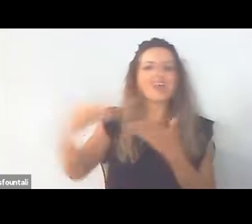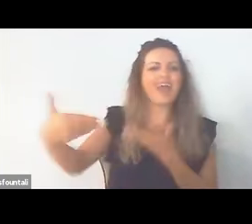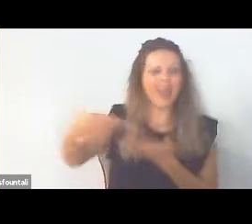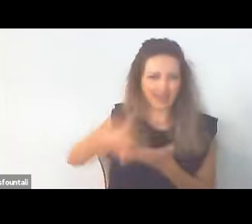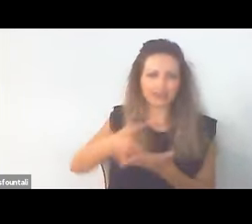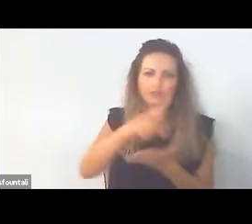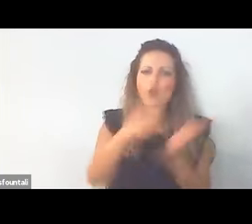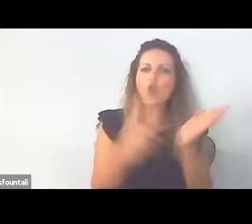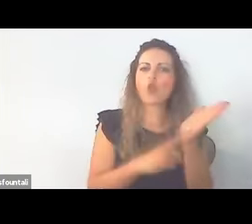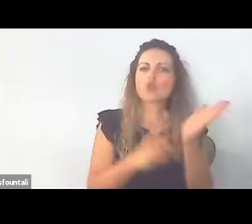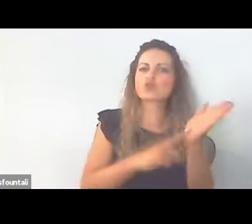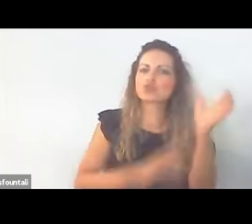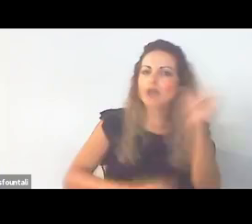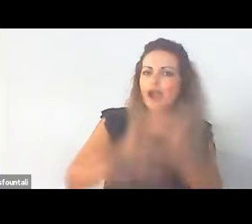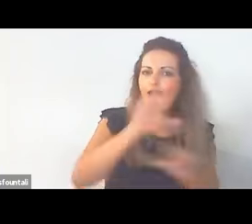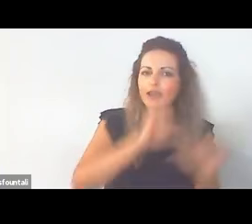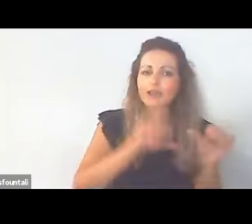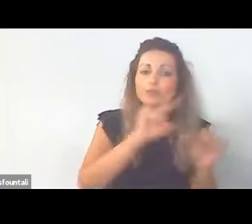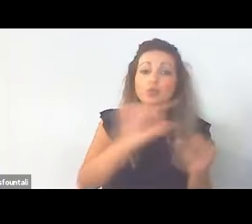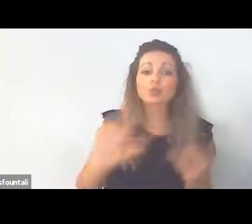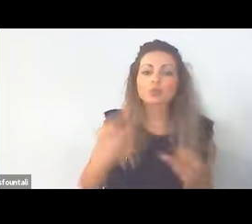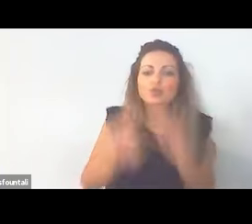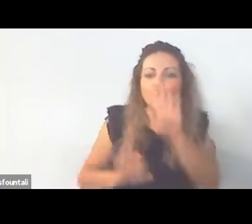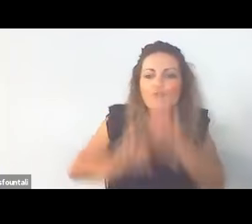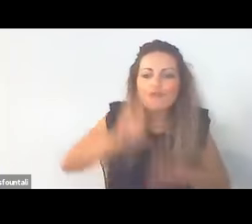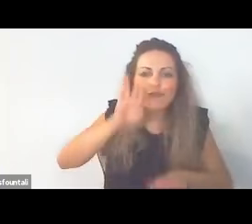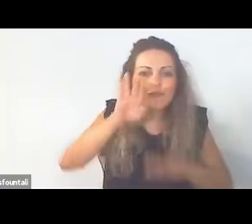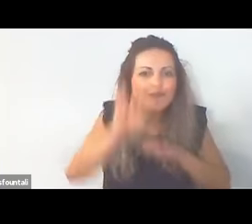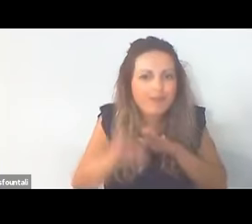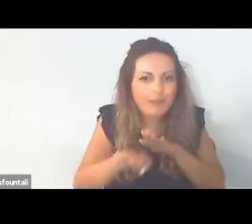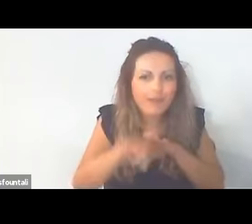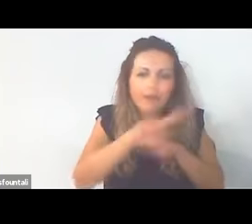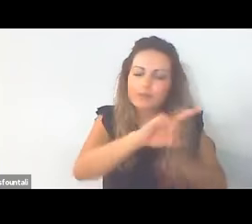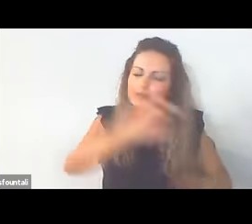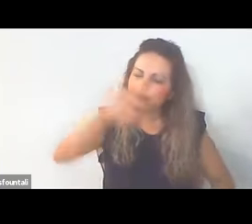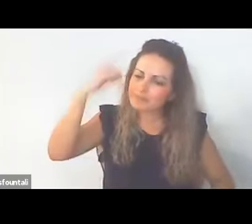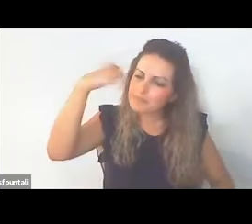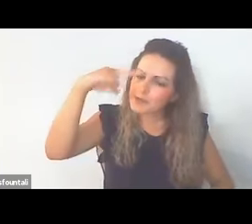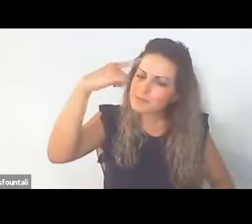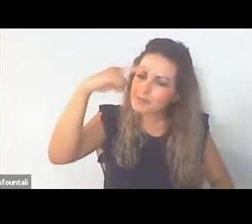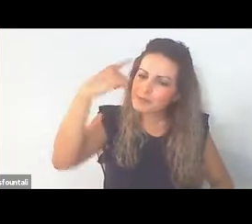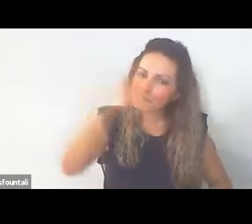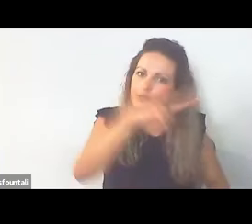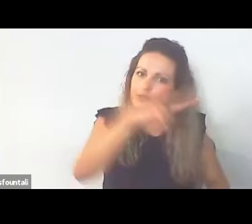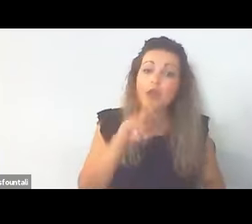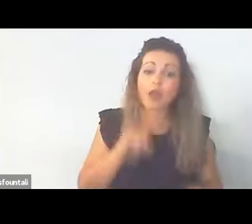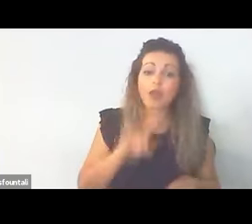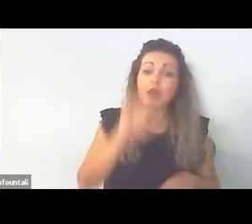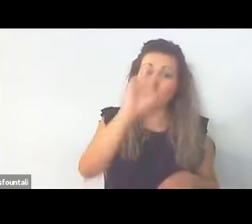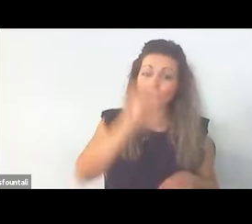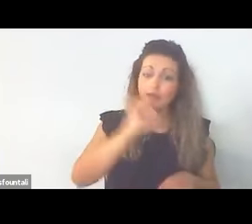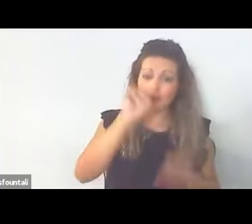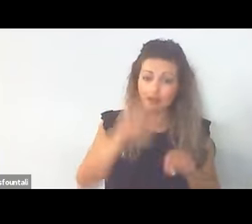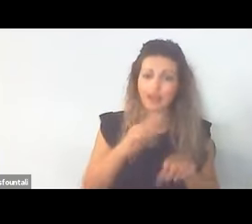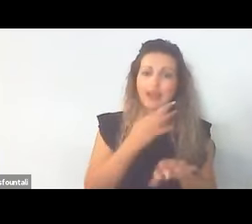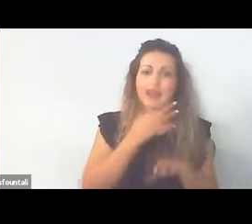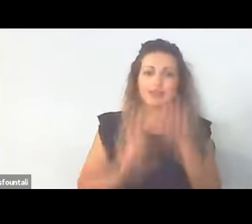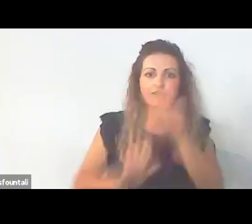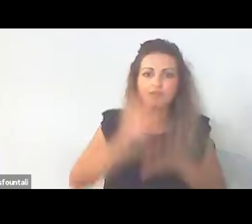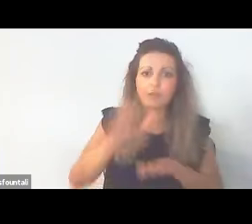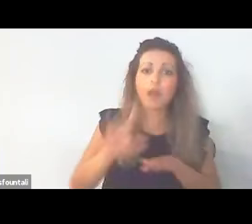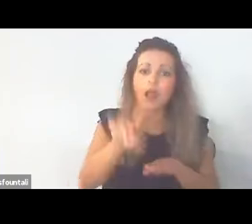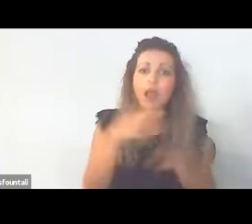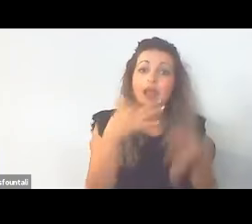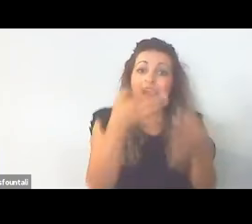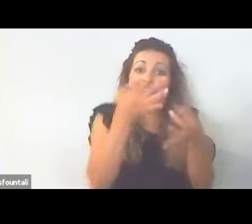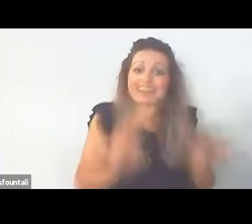αλλαγή, ήταν ένα αναγκαίο βήμα, όχι όμως η επίλυση ενός προβλήματος το οποίο είναι φυσικά πάρα πολύ